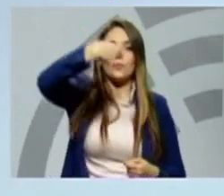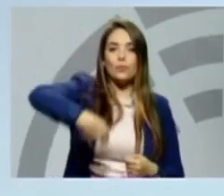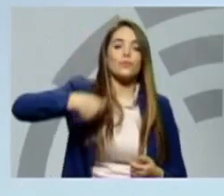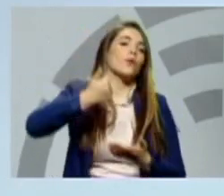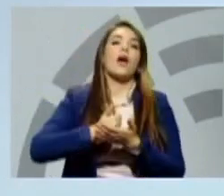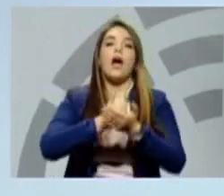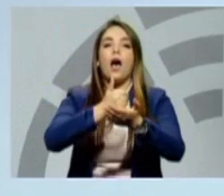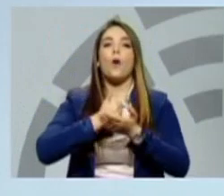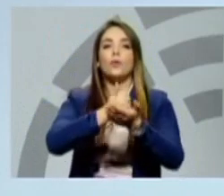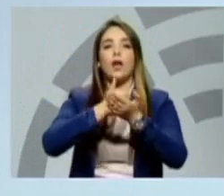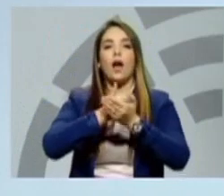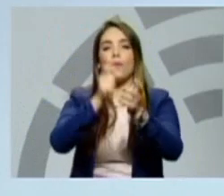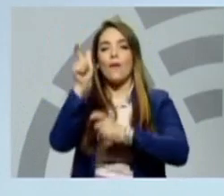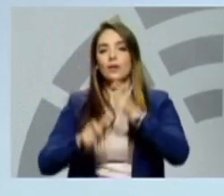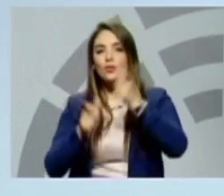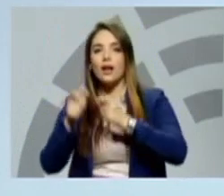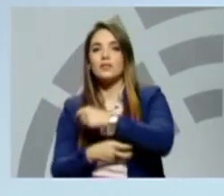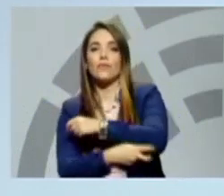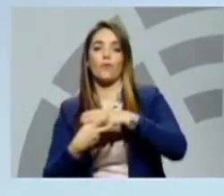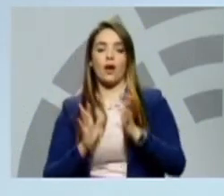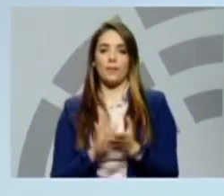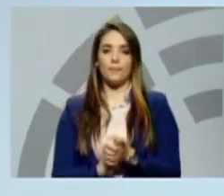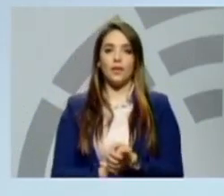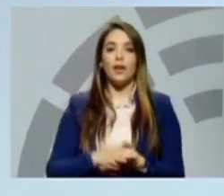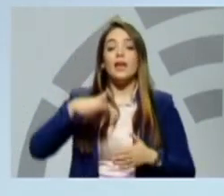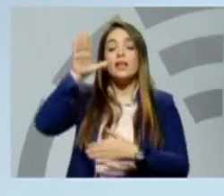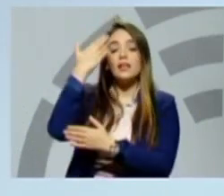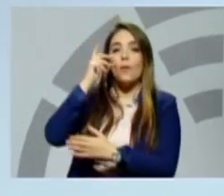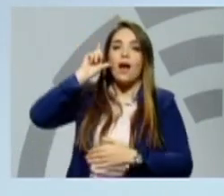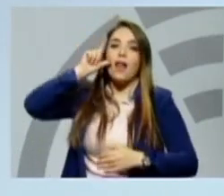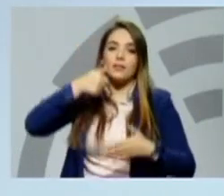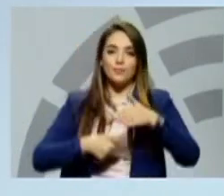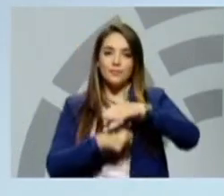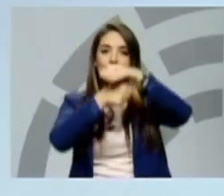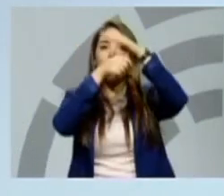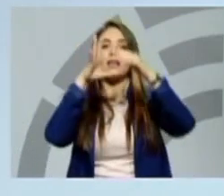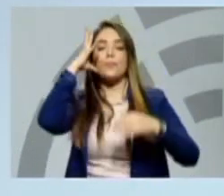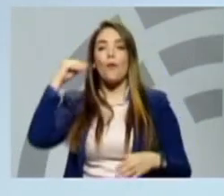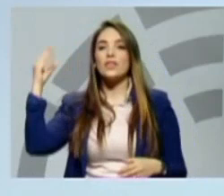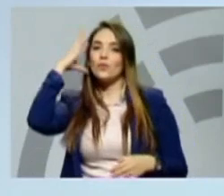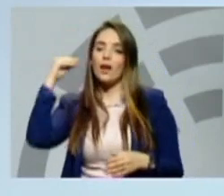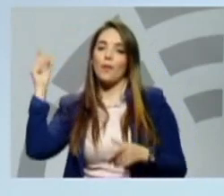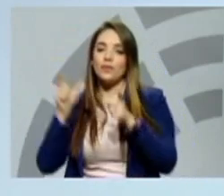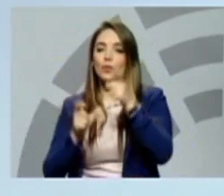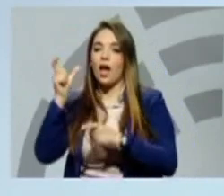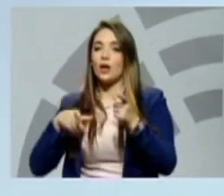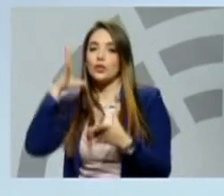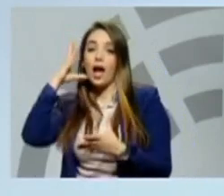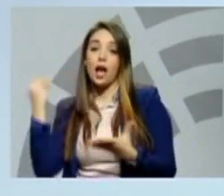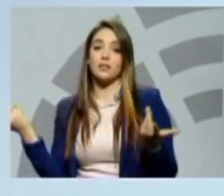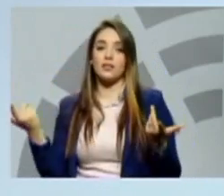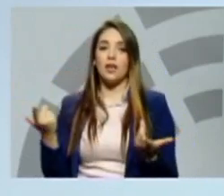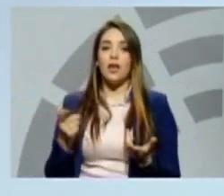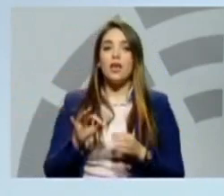تحكمها مره اخرى الشرف والكفاءه والمسؤوليه نطلب منكم ما اتفقدوش الامل وما تخليهوش